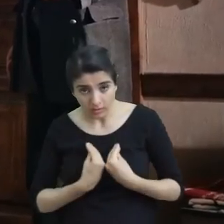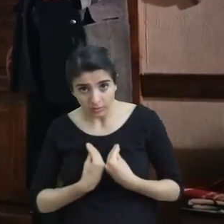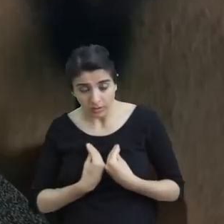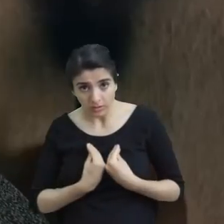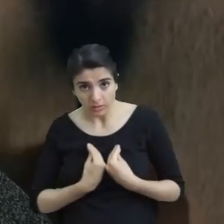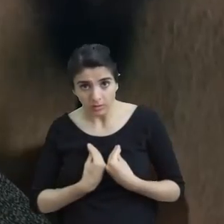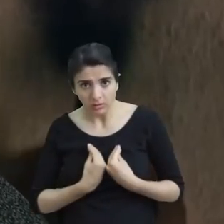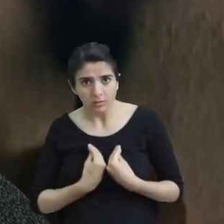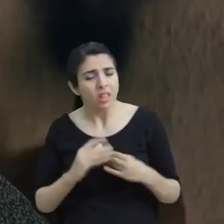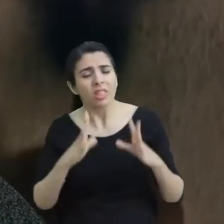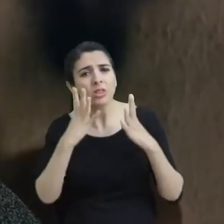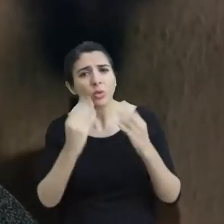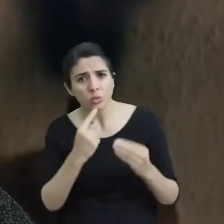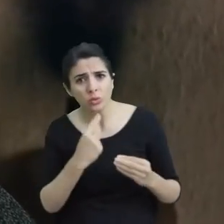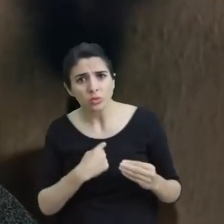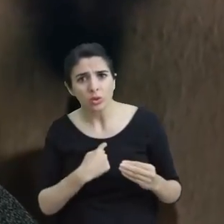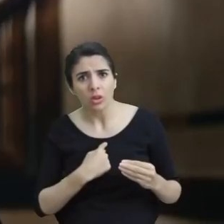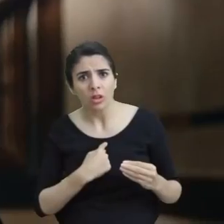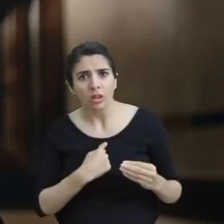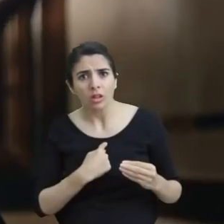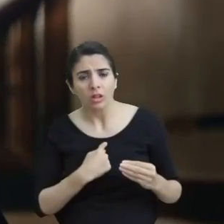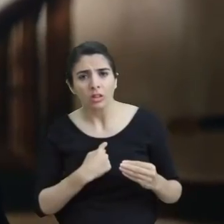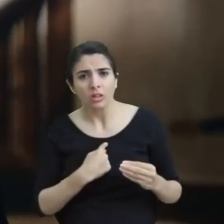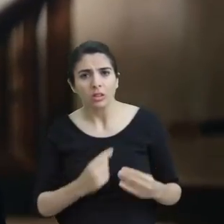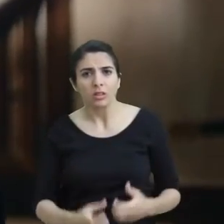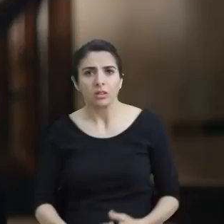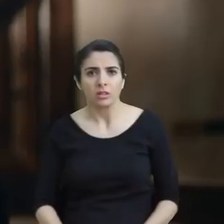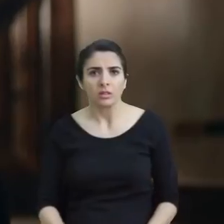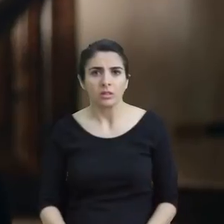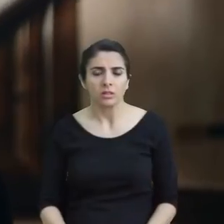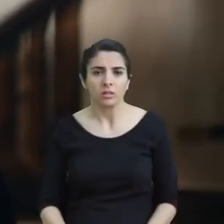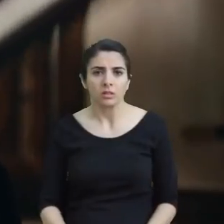ha? Nasıl olacakmış bu?